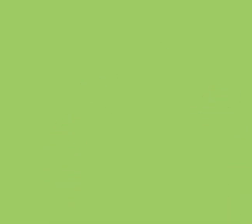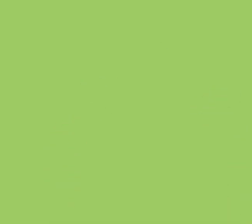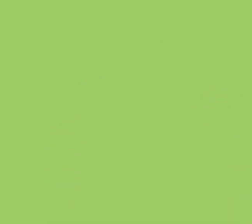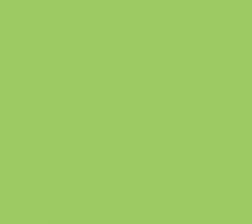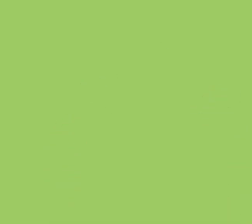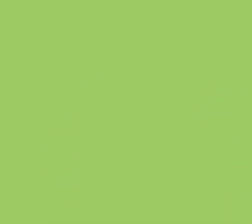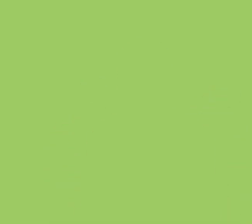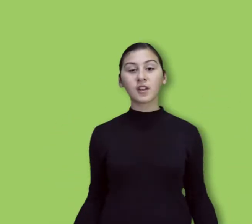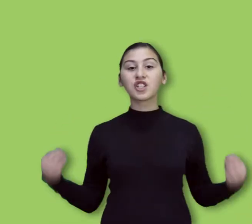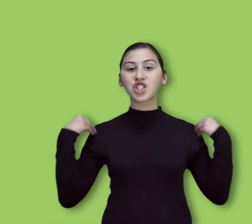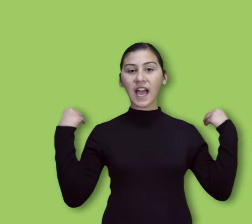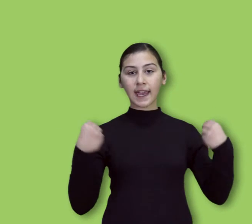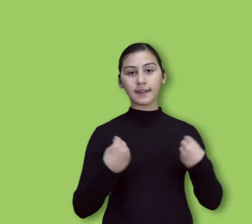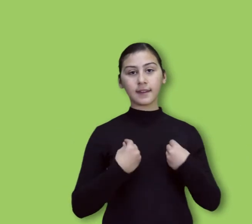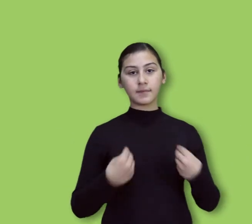ჟაკეტი.